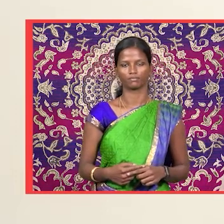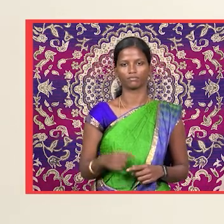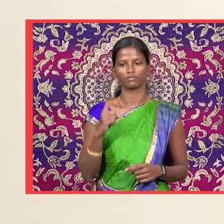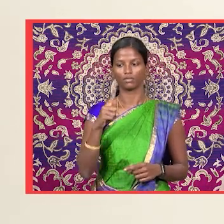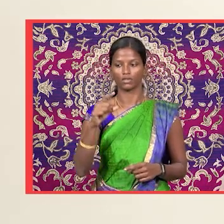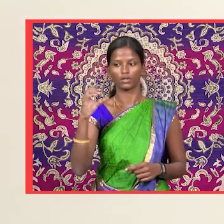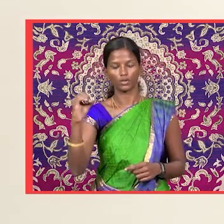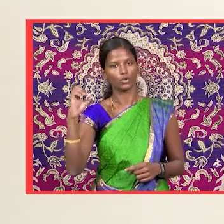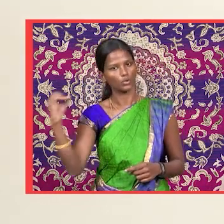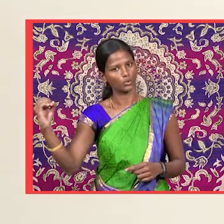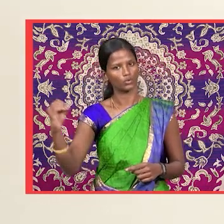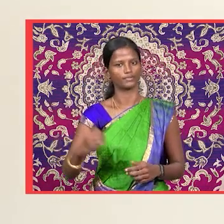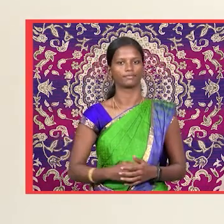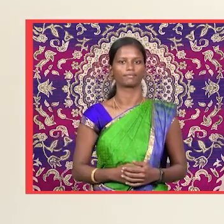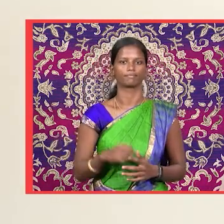இன்ட்டு